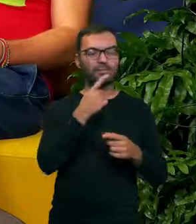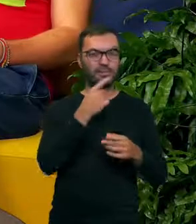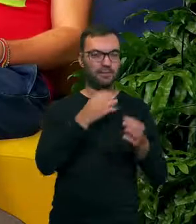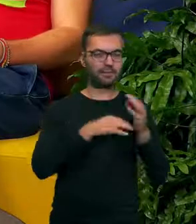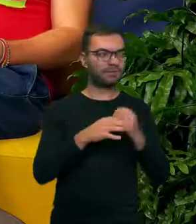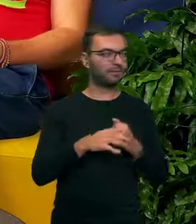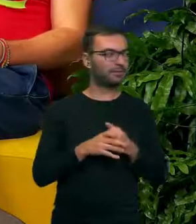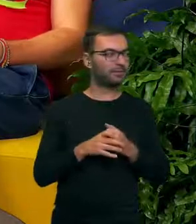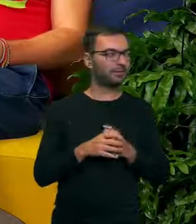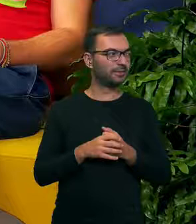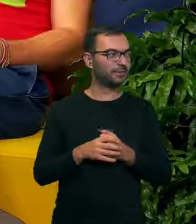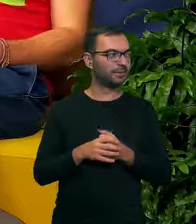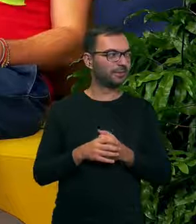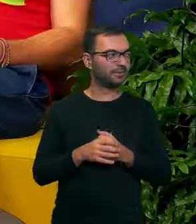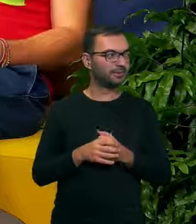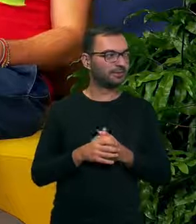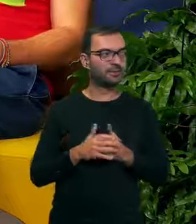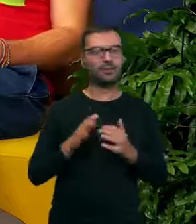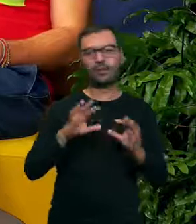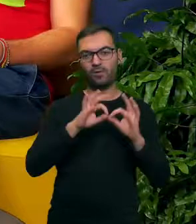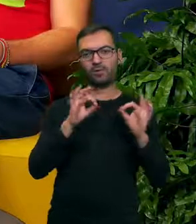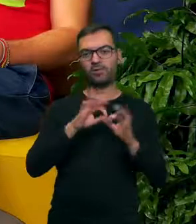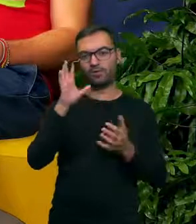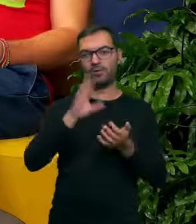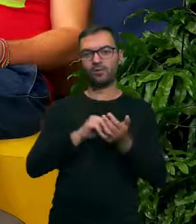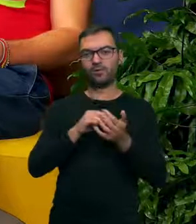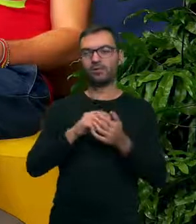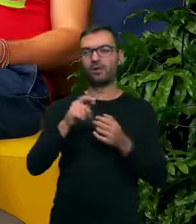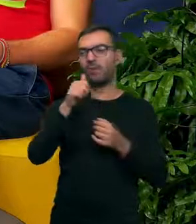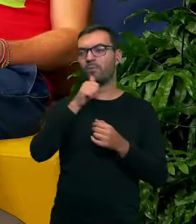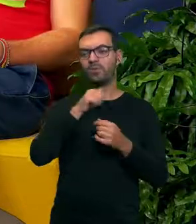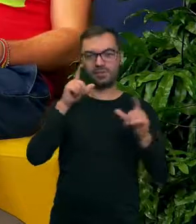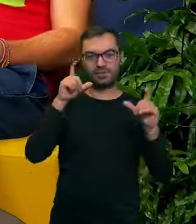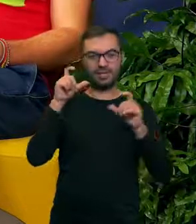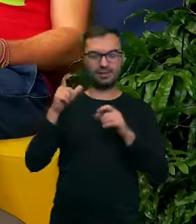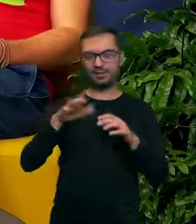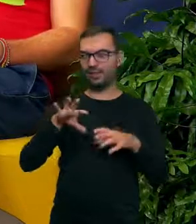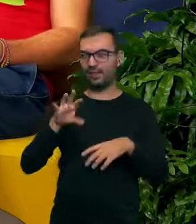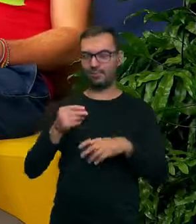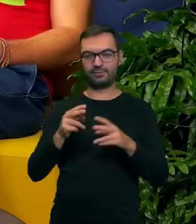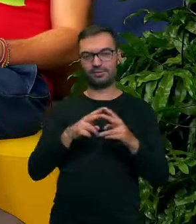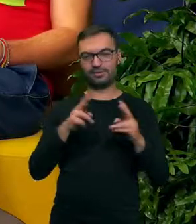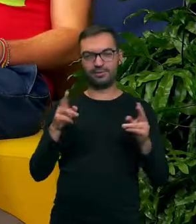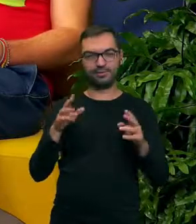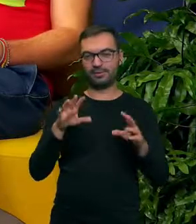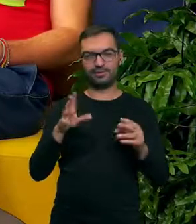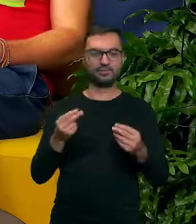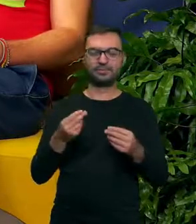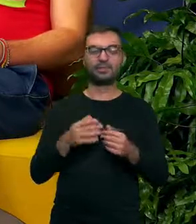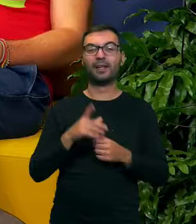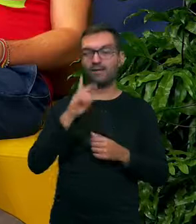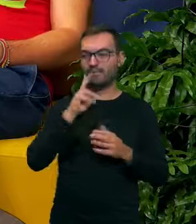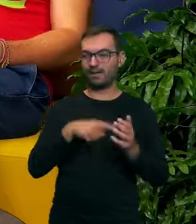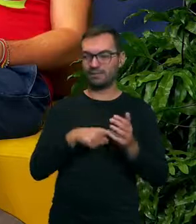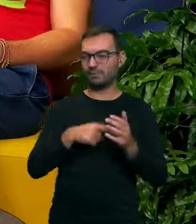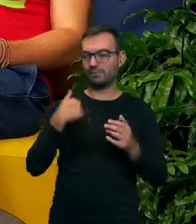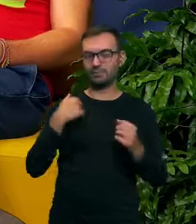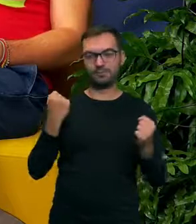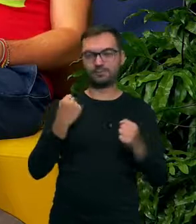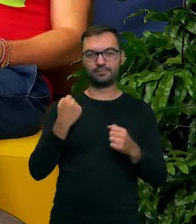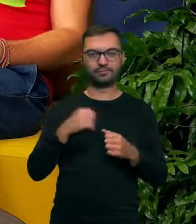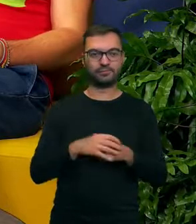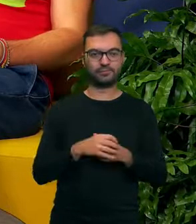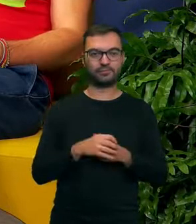przekonamy, czy najprzyjemniejsze, jakie Tomek pamięta. W ogóle doświadczenia zdjęć próbnych to jest w ogóle przedziwne, przedziwne miejsce, ale tak, rzeczywiście to były